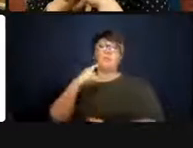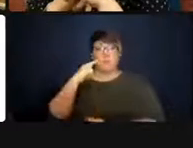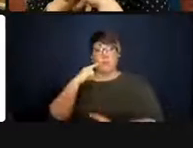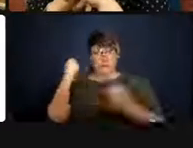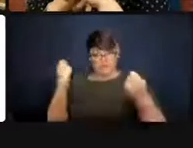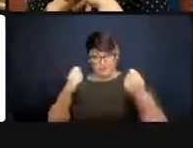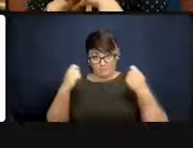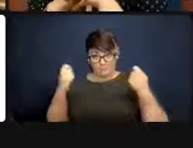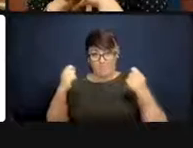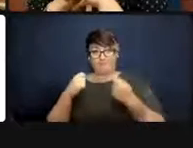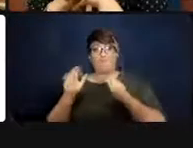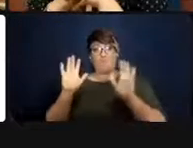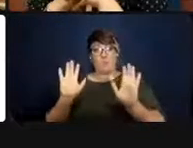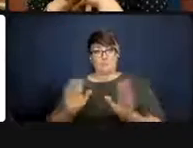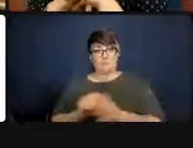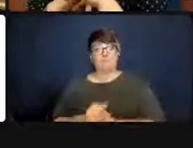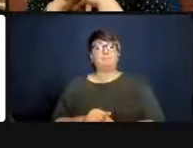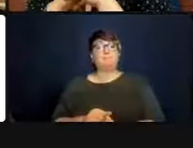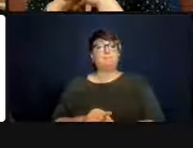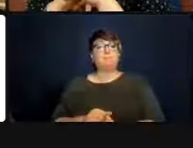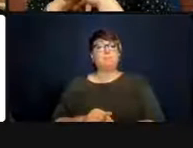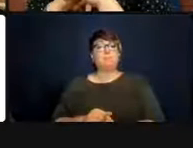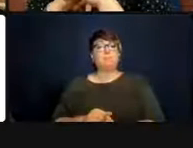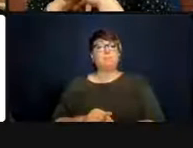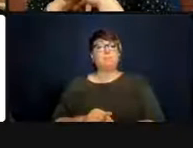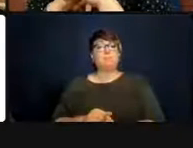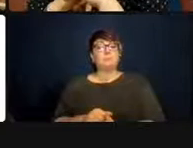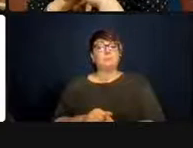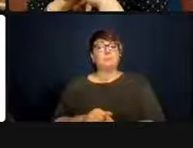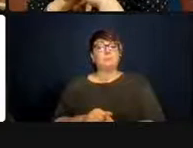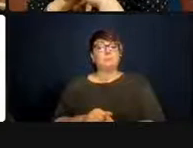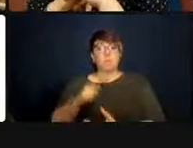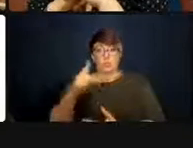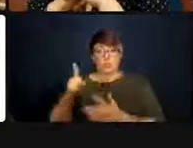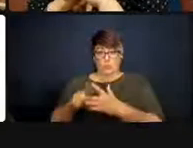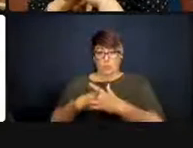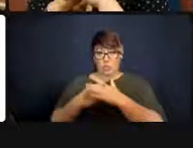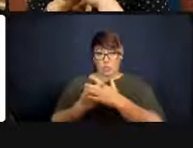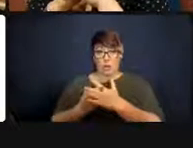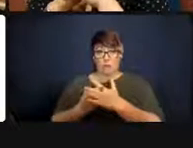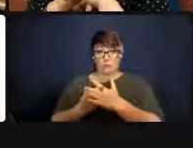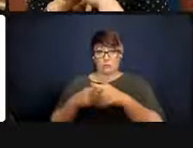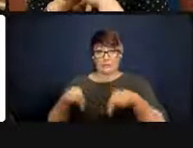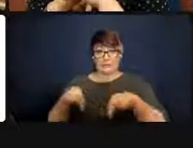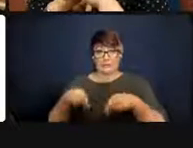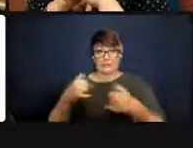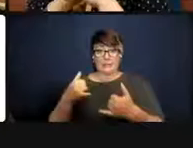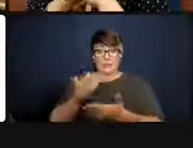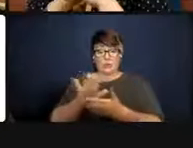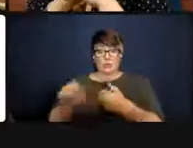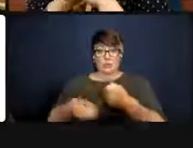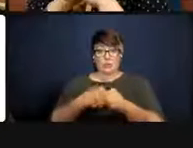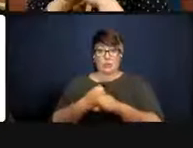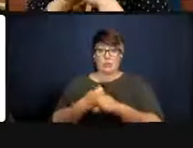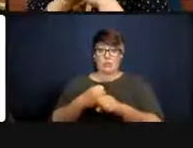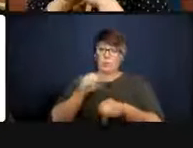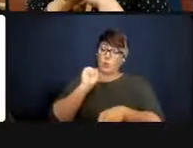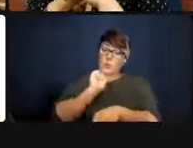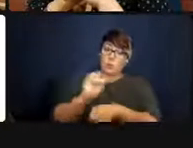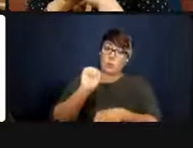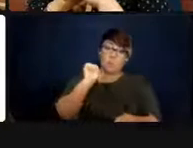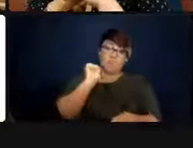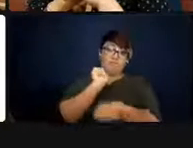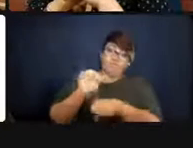للأعضاء الذين أيضا شاركوا في الافتتاح. فإذا نحن نبدأ العمل